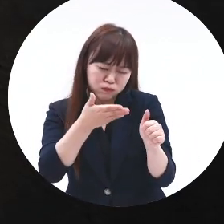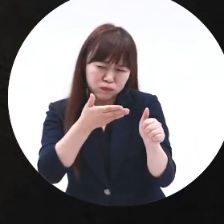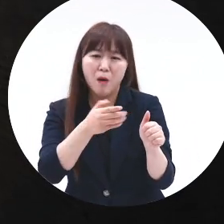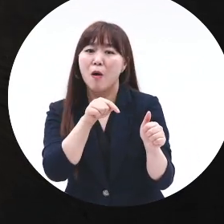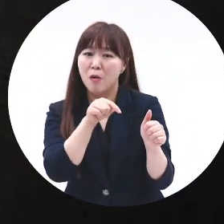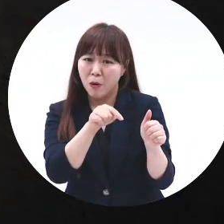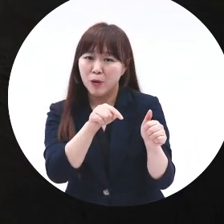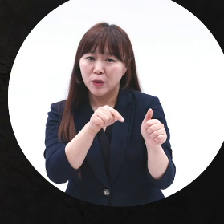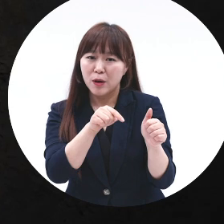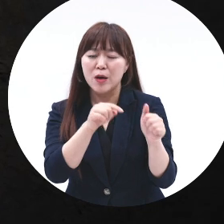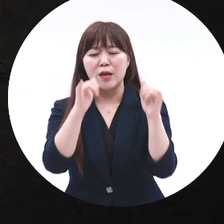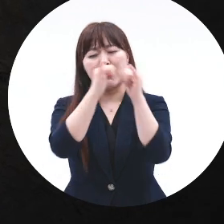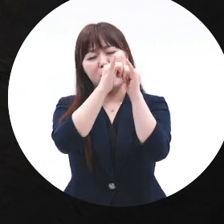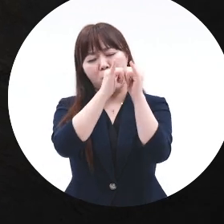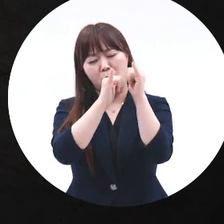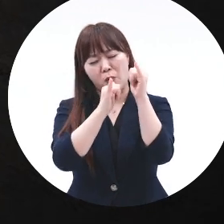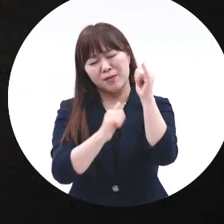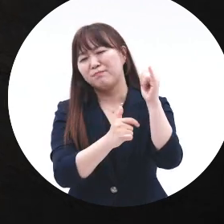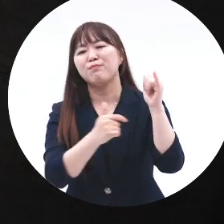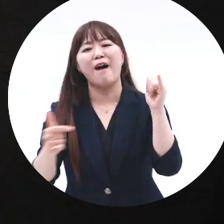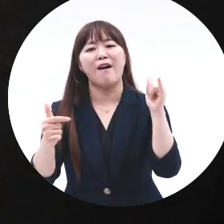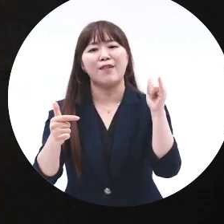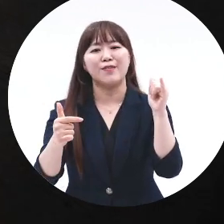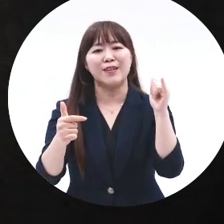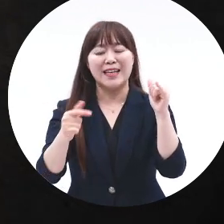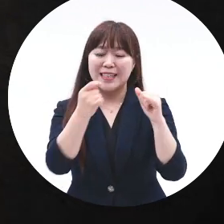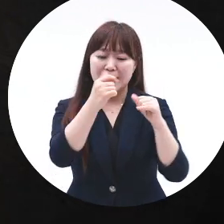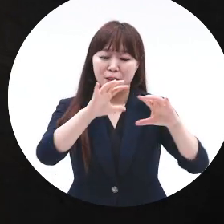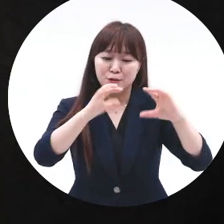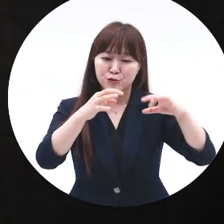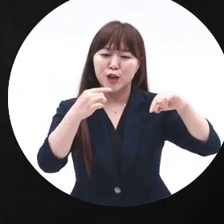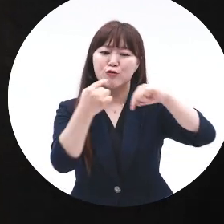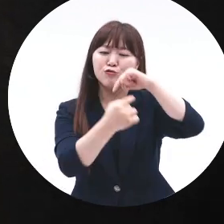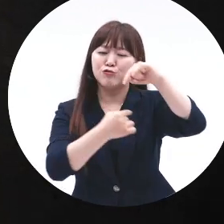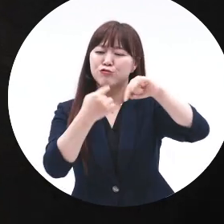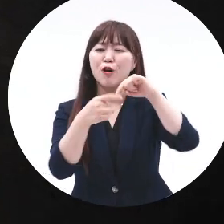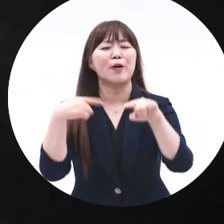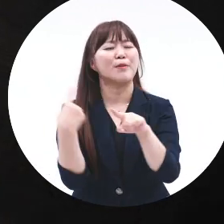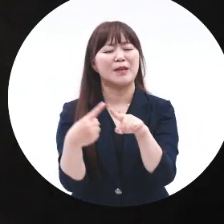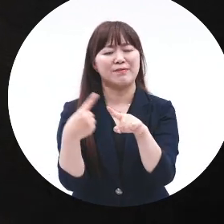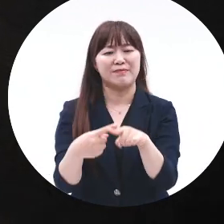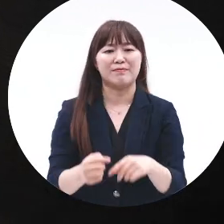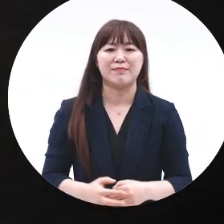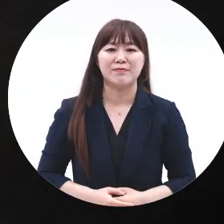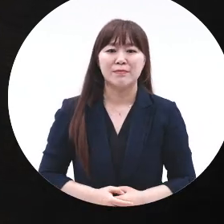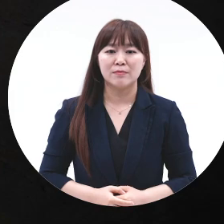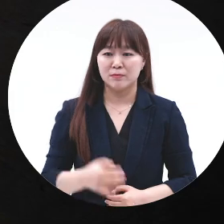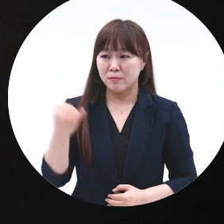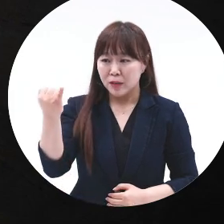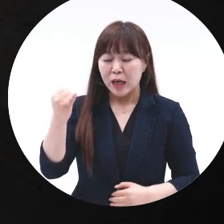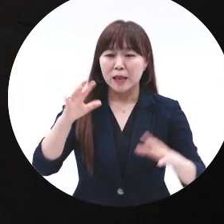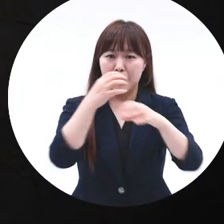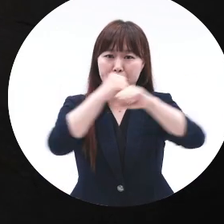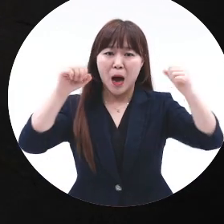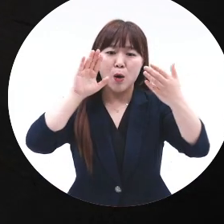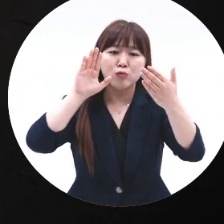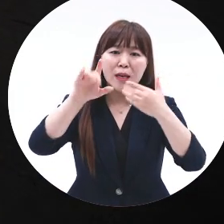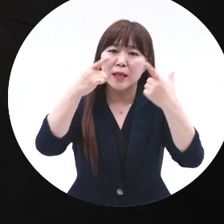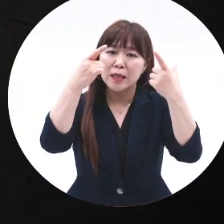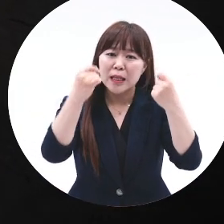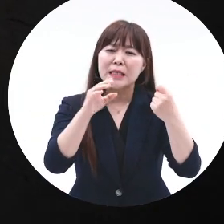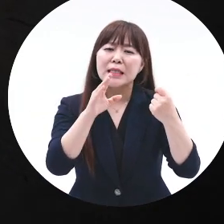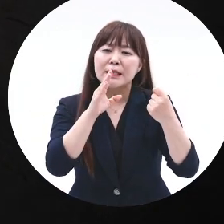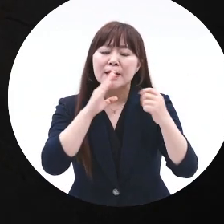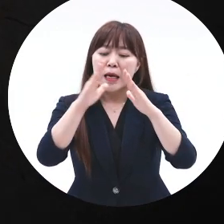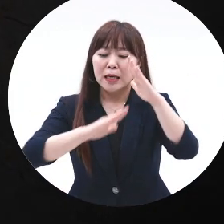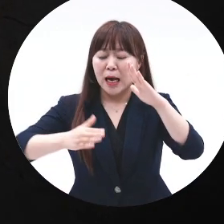조직원들을 해먹이는 일 자체가 큰 역사였으며 작은 국가 하나 경영하는 것이나 다름없었다. 그녀는 광복